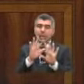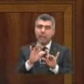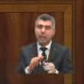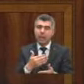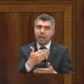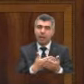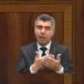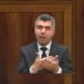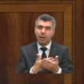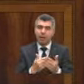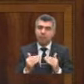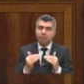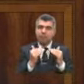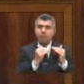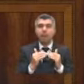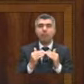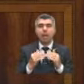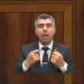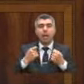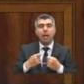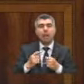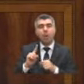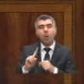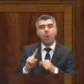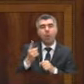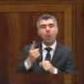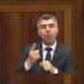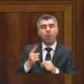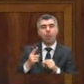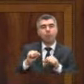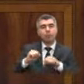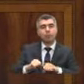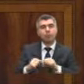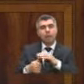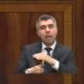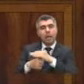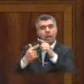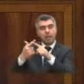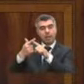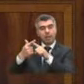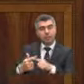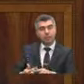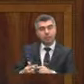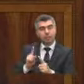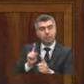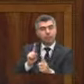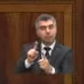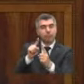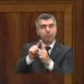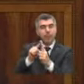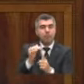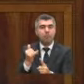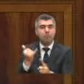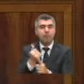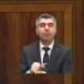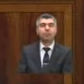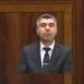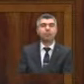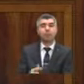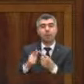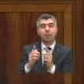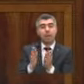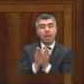عرض السيدة الرئيس الأول للمجلس الأعلى للحسابات الذي ركز بشكل خاص على